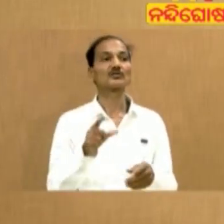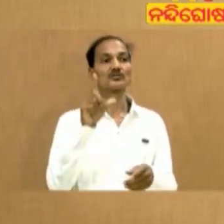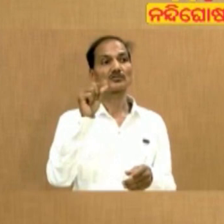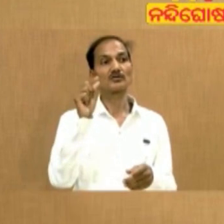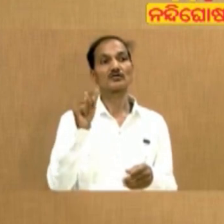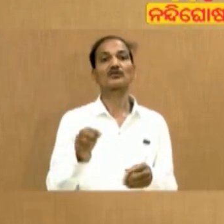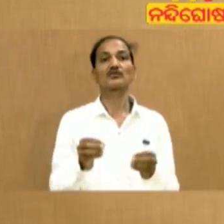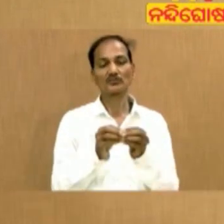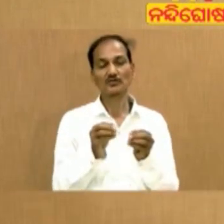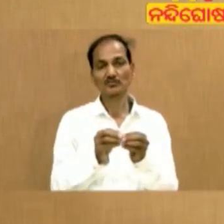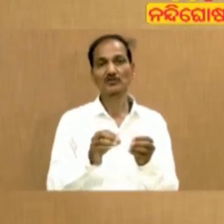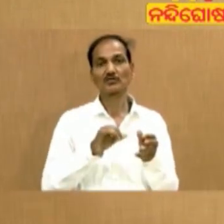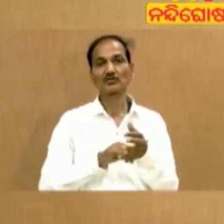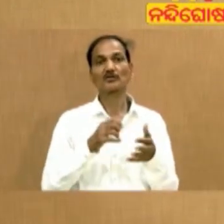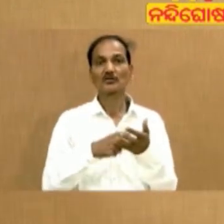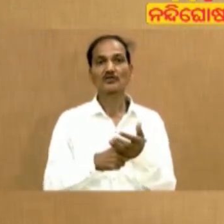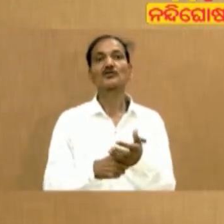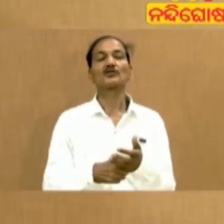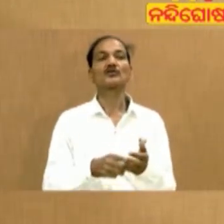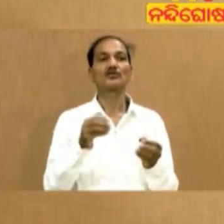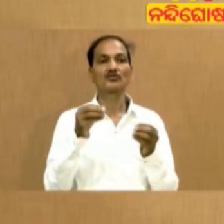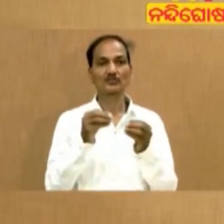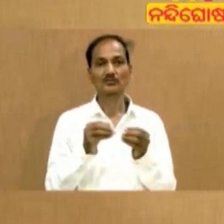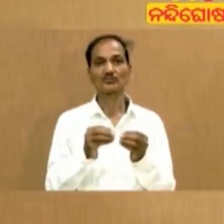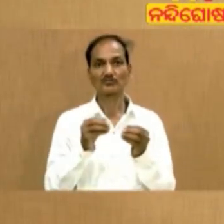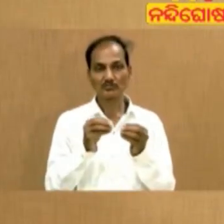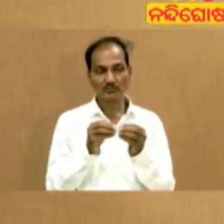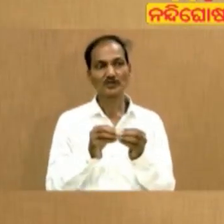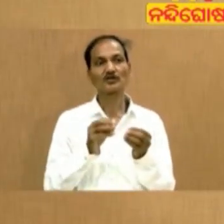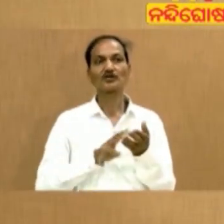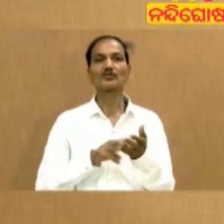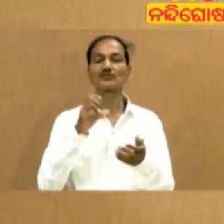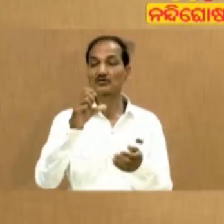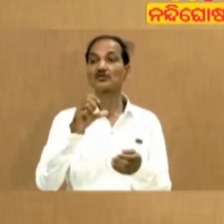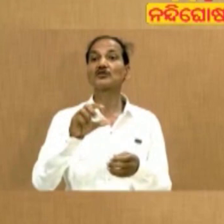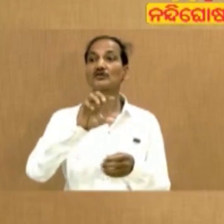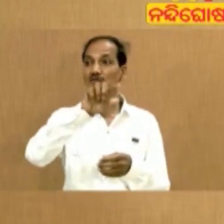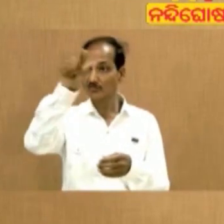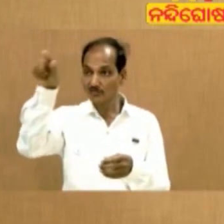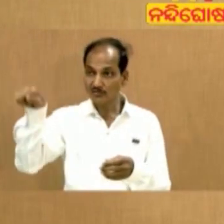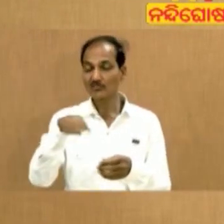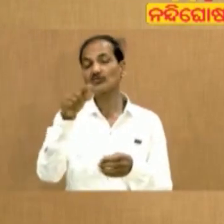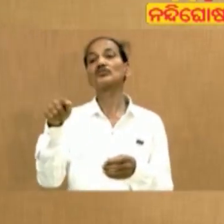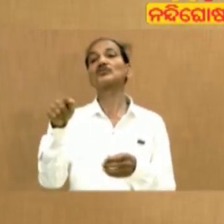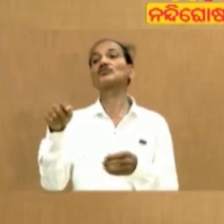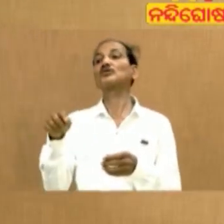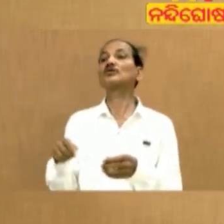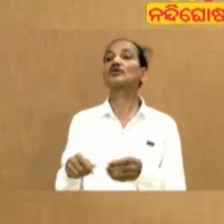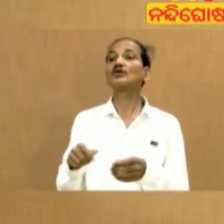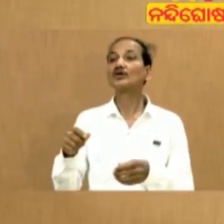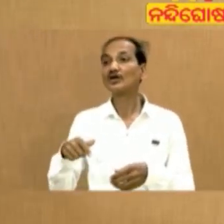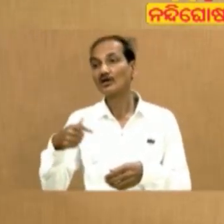ମ୍ୟୁନିସିପାଲ କର୍ପୋରେସନର ପୁରା ଏରିଆ, ତମାମ ଏରିଆ ଏବଂ 14ଟି